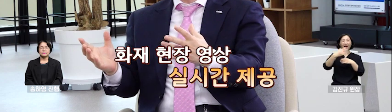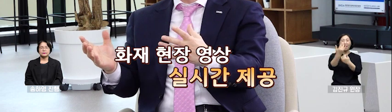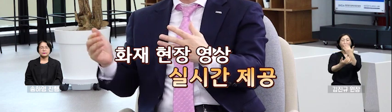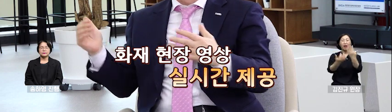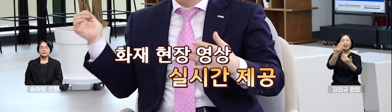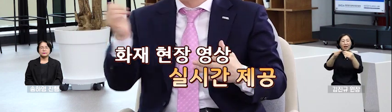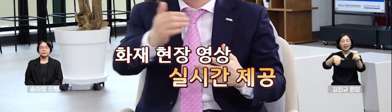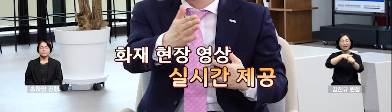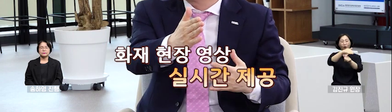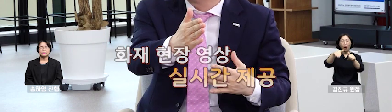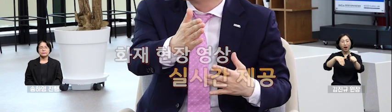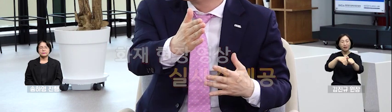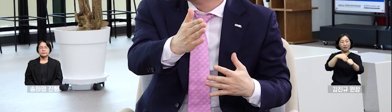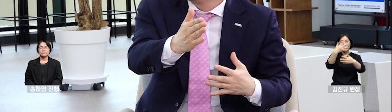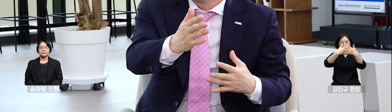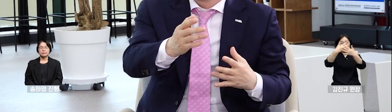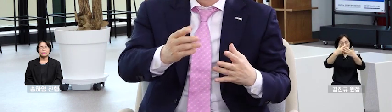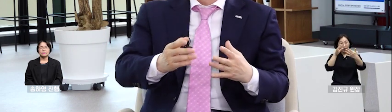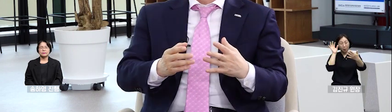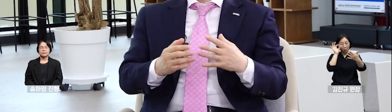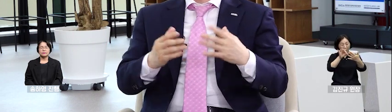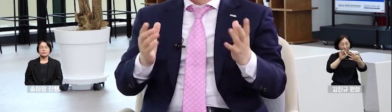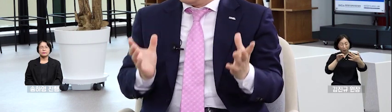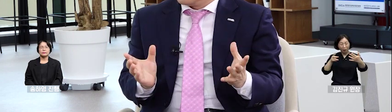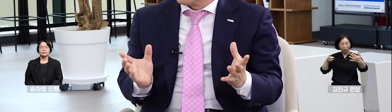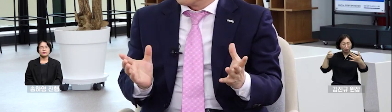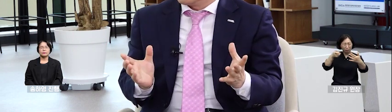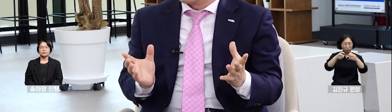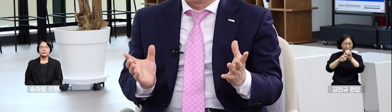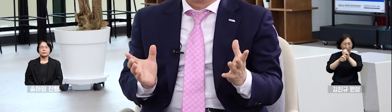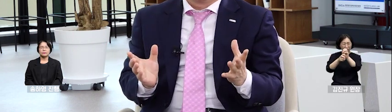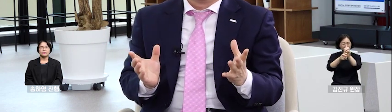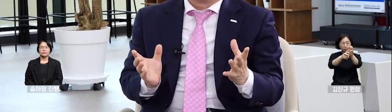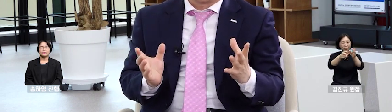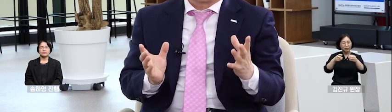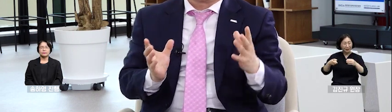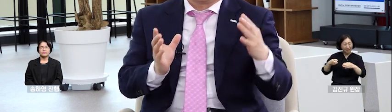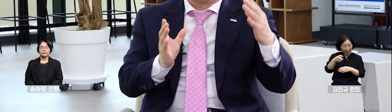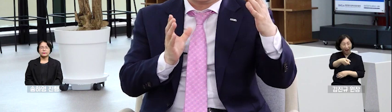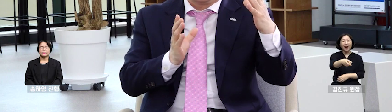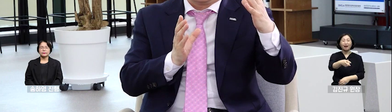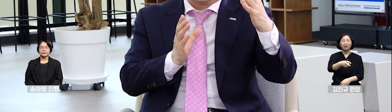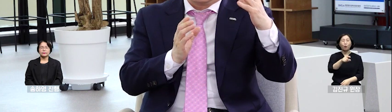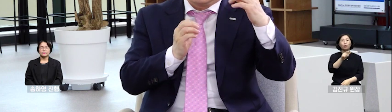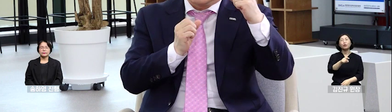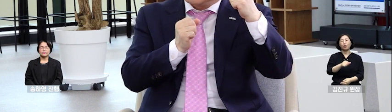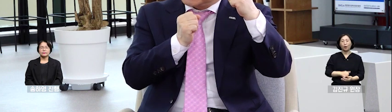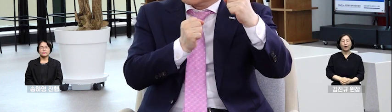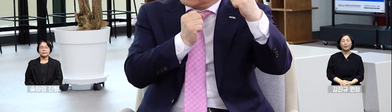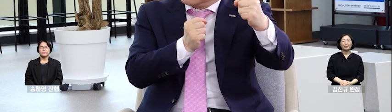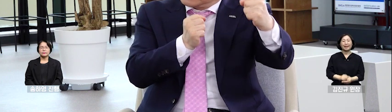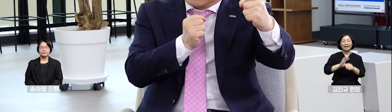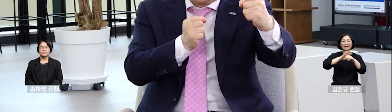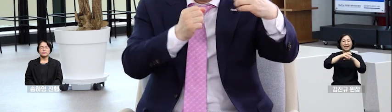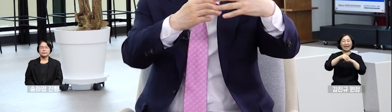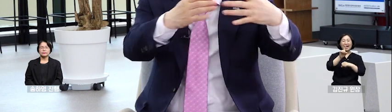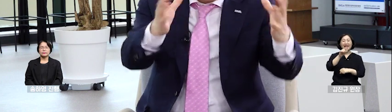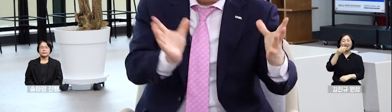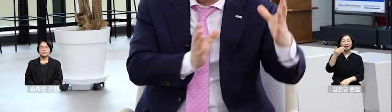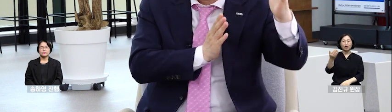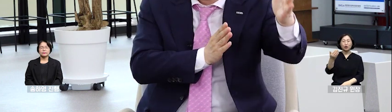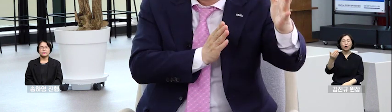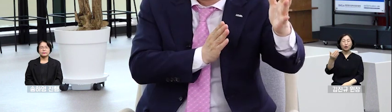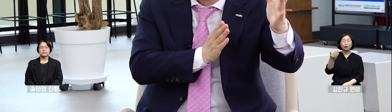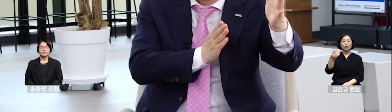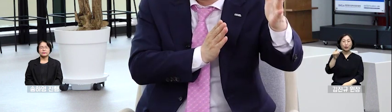동영상으로 보면서 출동한 음 그런 아이디어 구요 지금 세계의 119 그